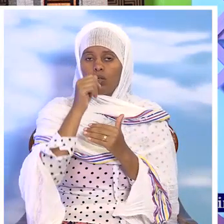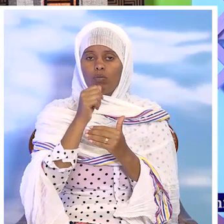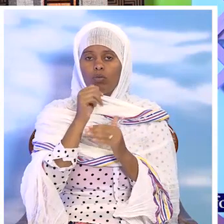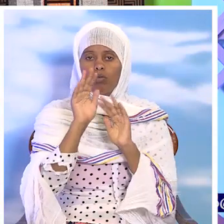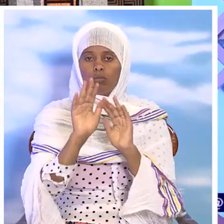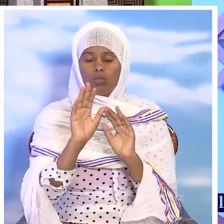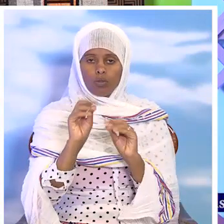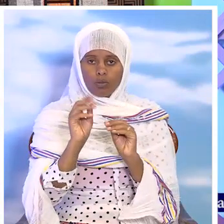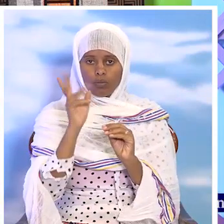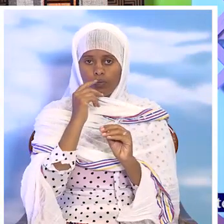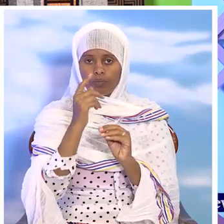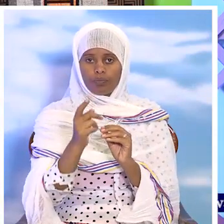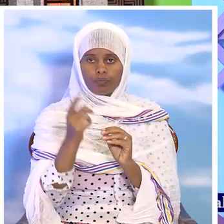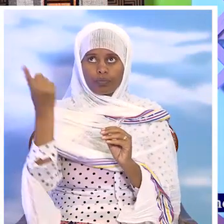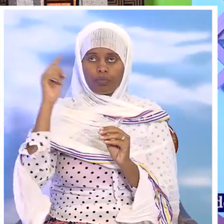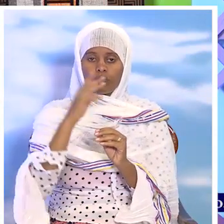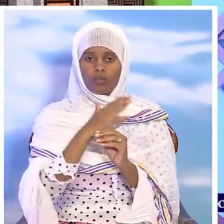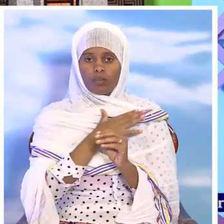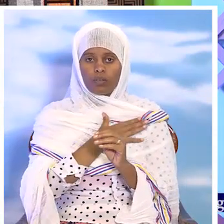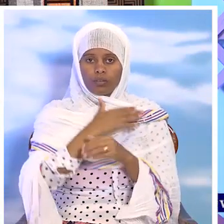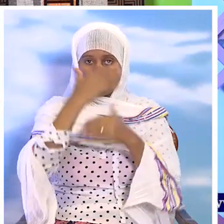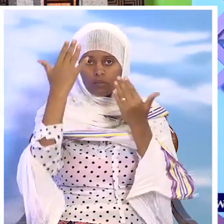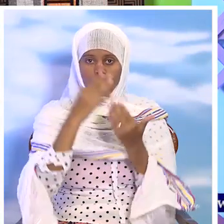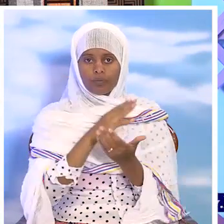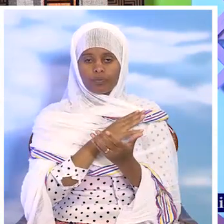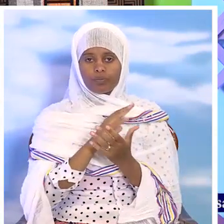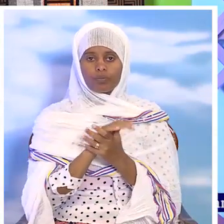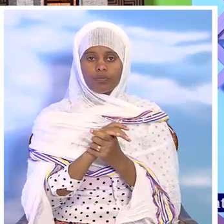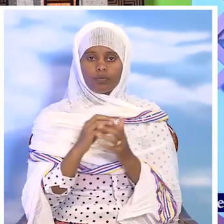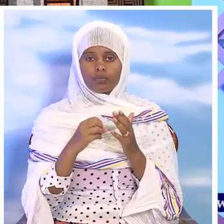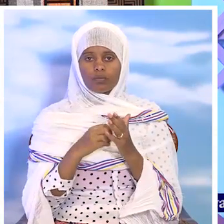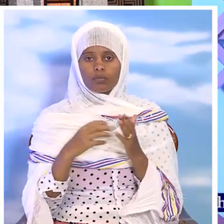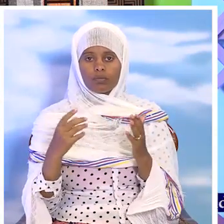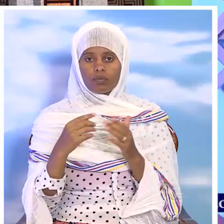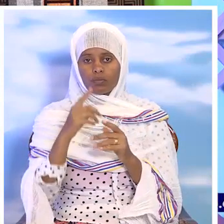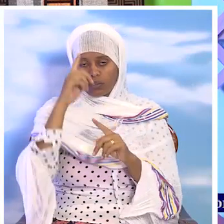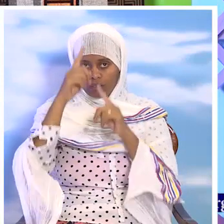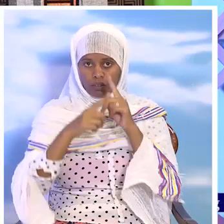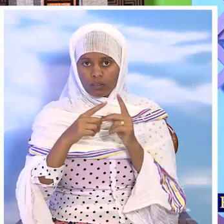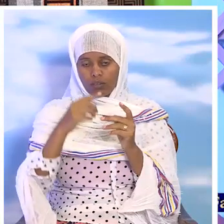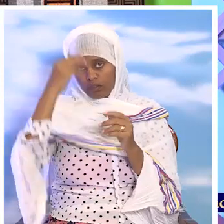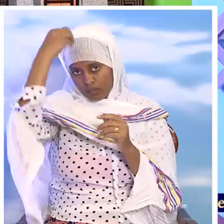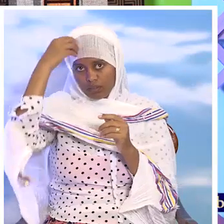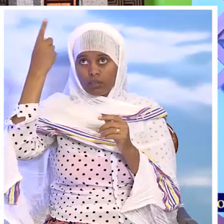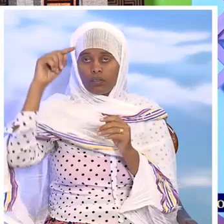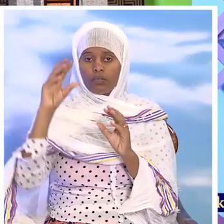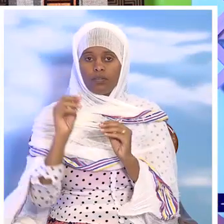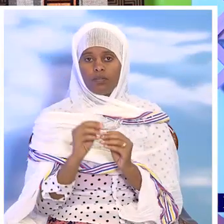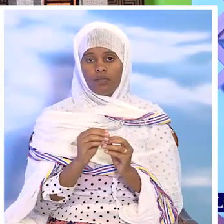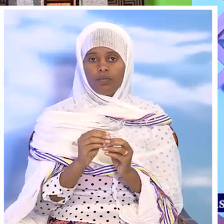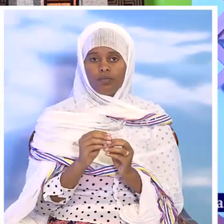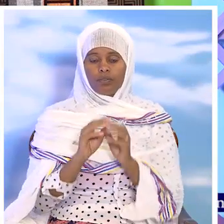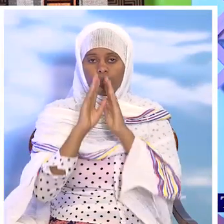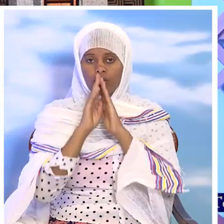አቦኹምዩ ብምባል ክርስቶስ ኣምላኽና ገሊፅና ይርከብ ማለት እዩ። ስለዚ ዝምህርን ዝምዕልን እግዚኣብሔር እዩ። ልበ